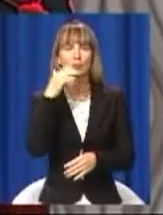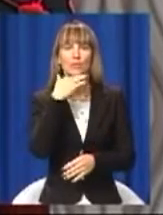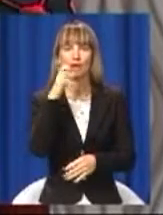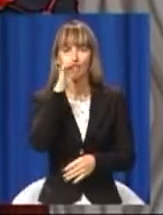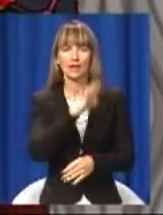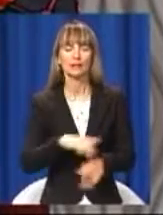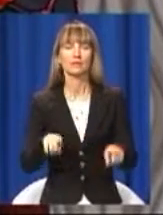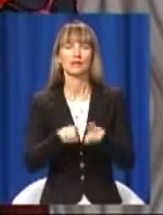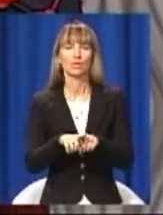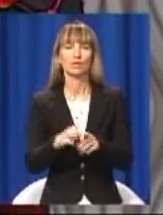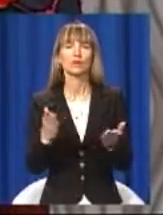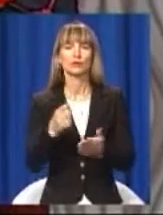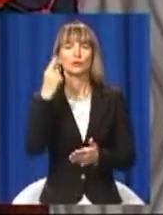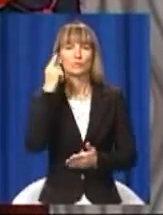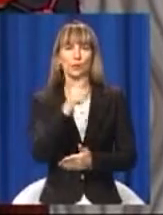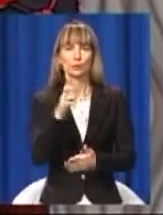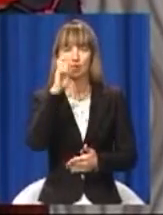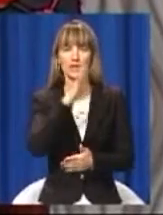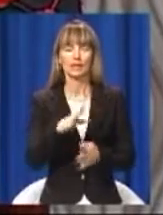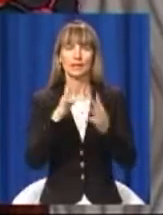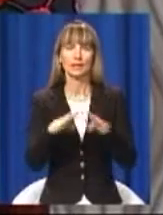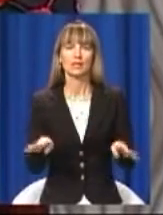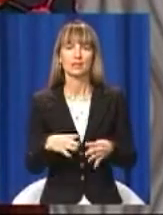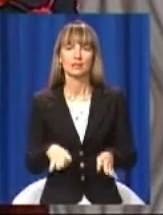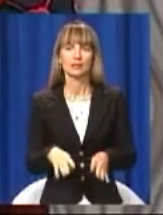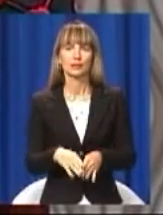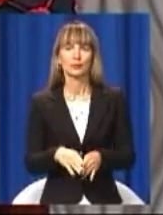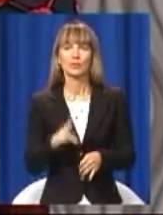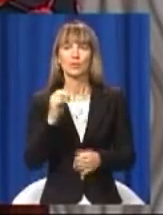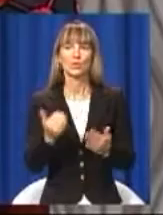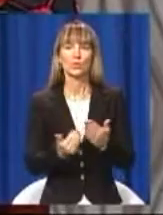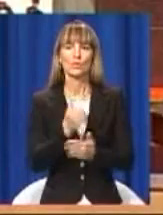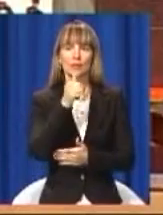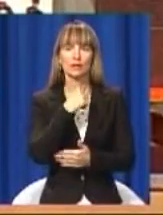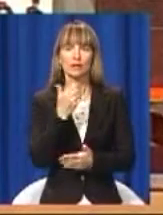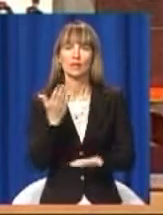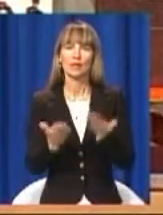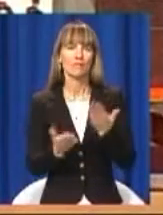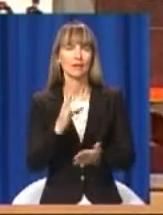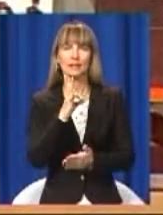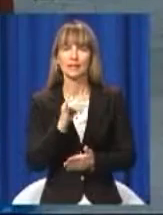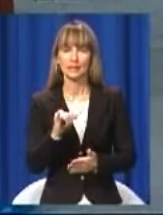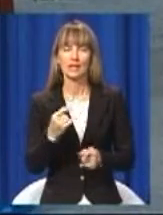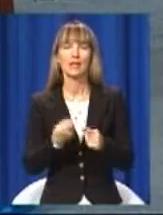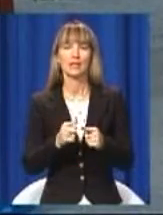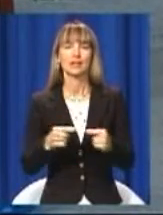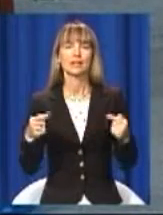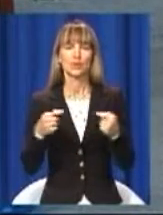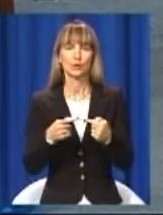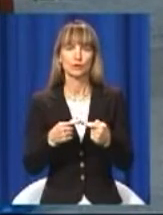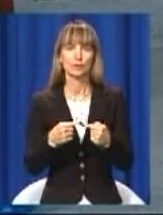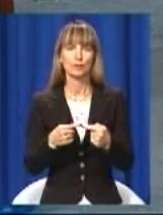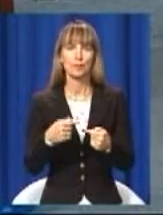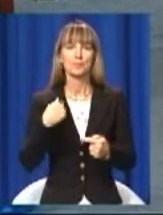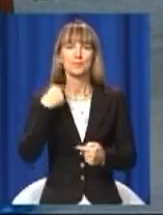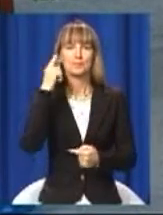також, як ти думаєш, чи у кожній країні ялинка от на Новий рік стоїть? Мабуть, ні. Це точно, оскільки, як